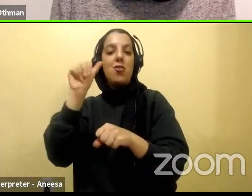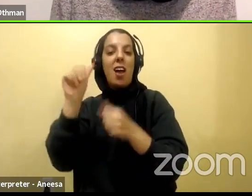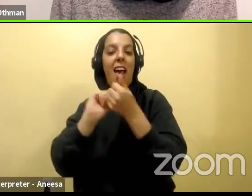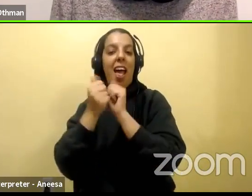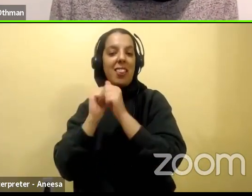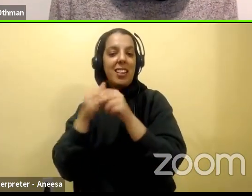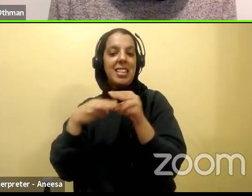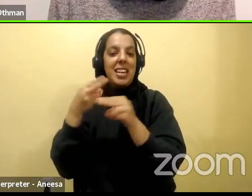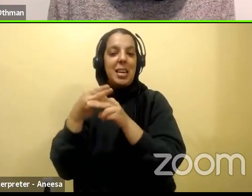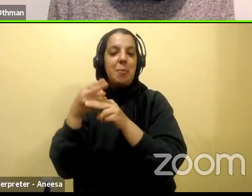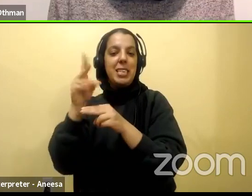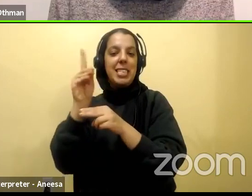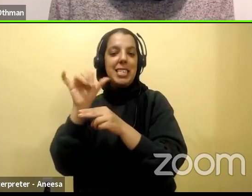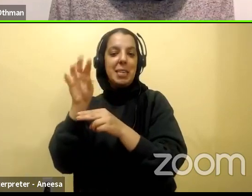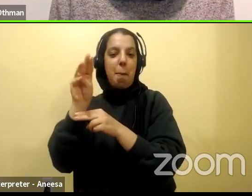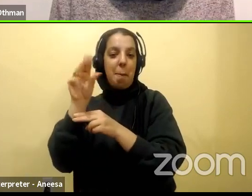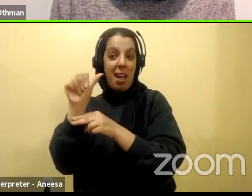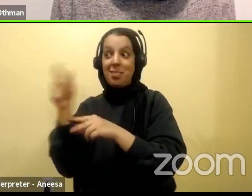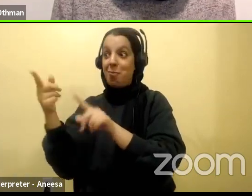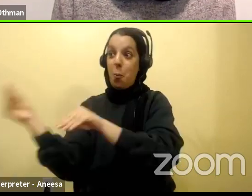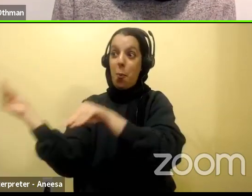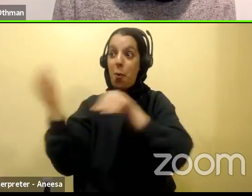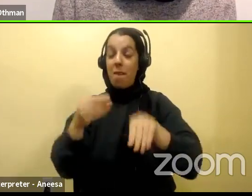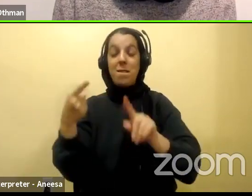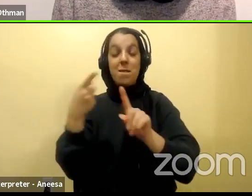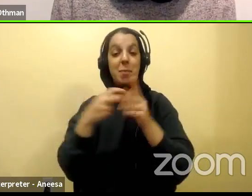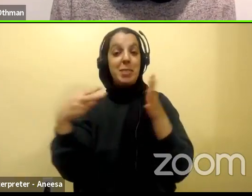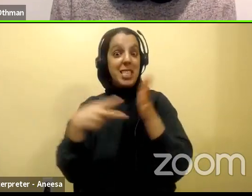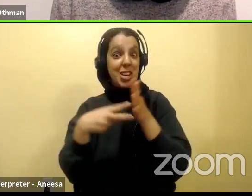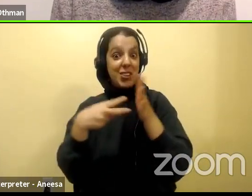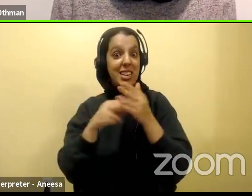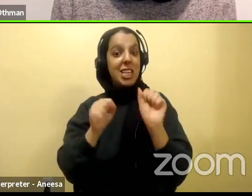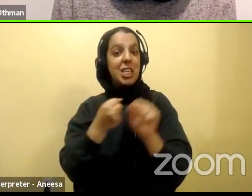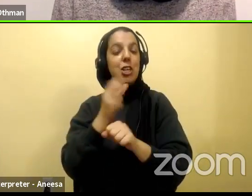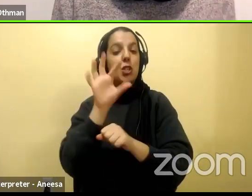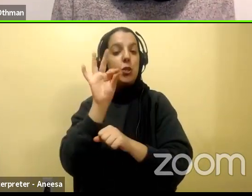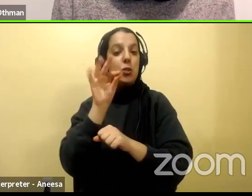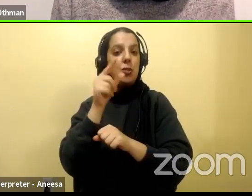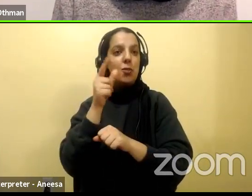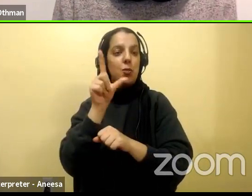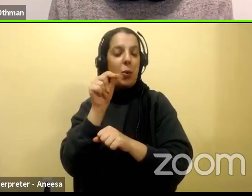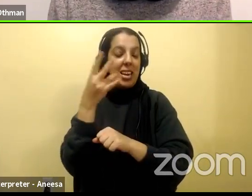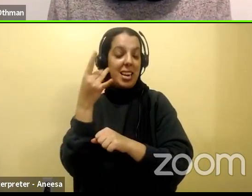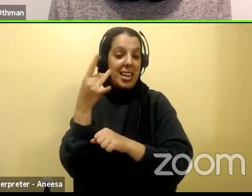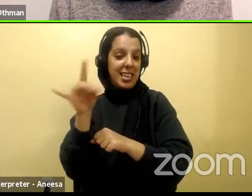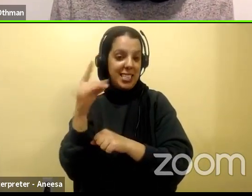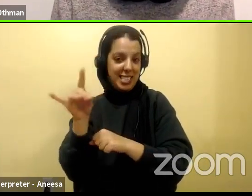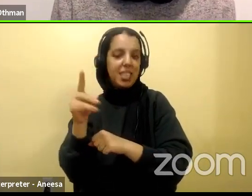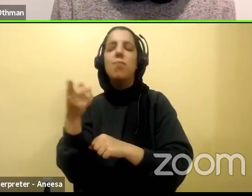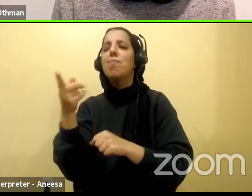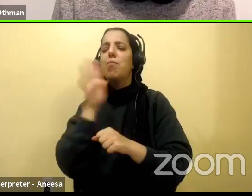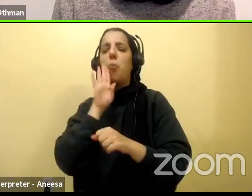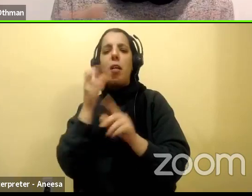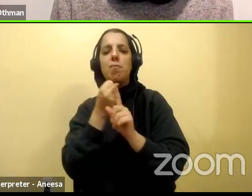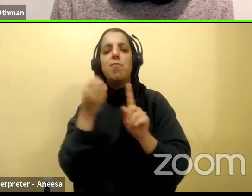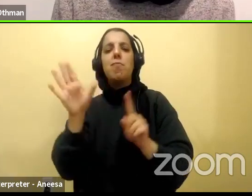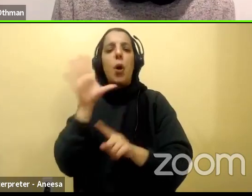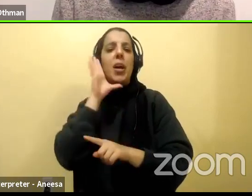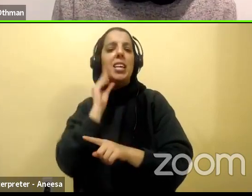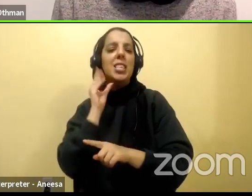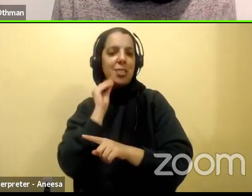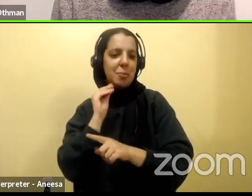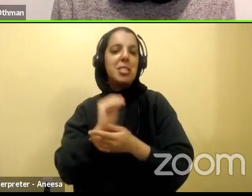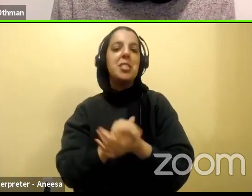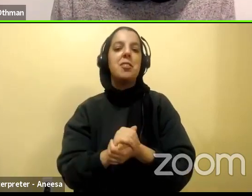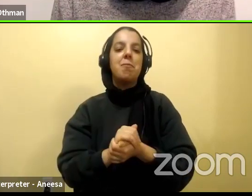in 2018. And she's here today to speak about her experiences as a Syrian woman with a disability and her migration to Canada. So ahlan biki,